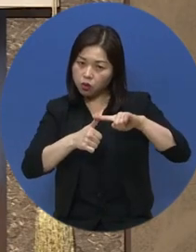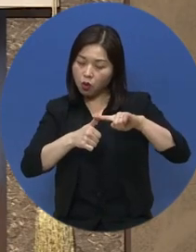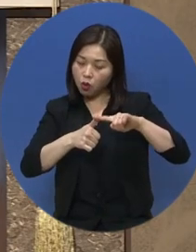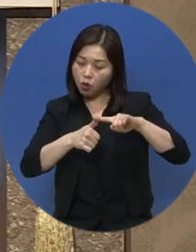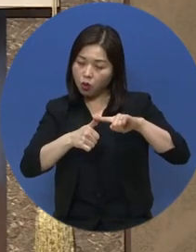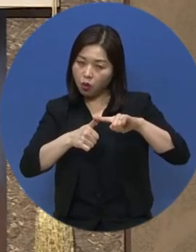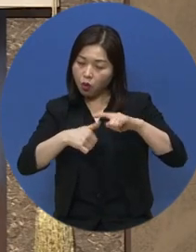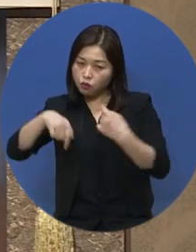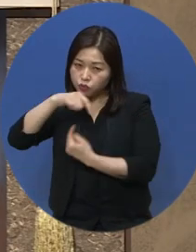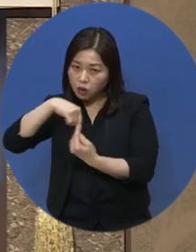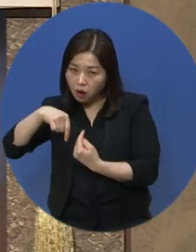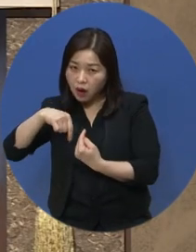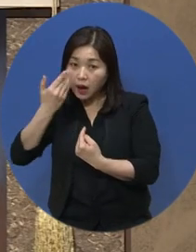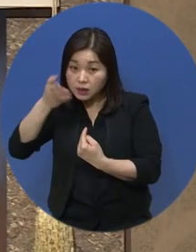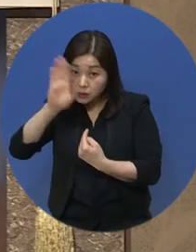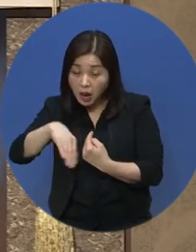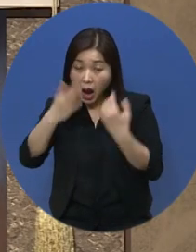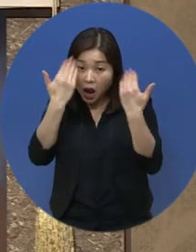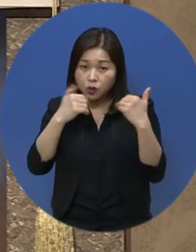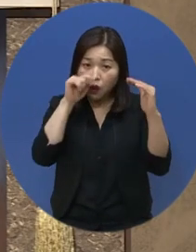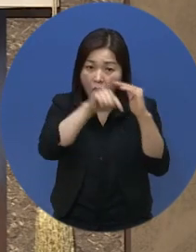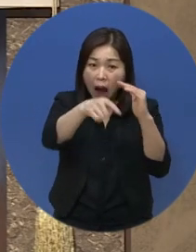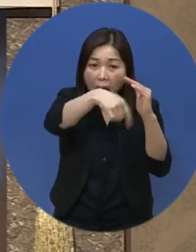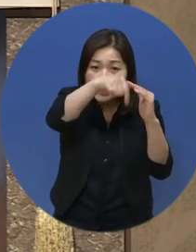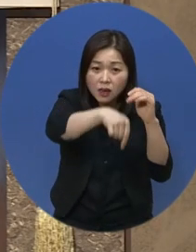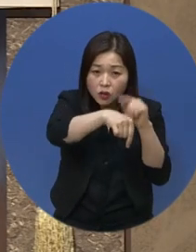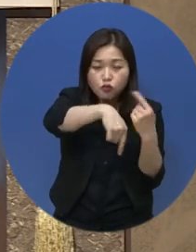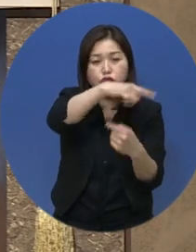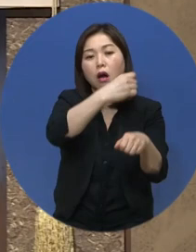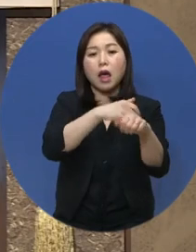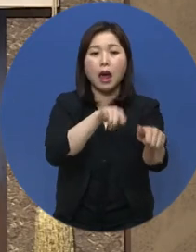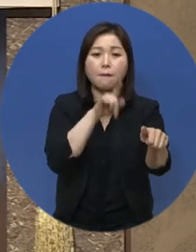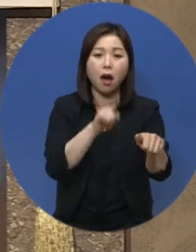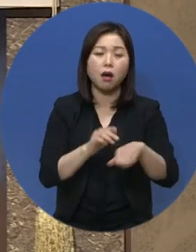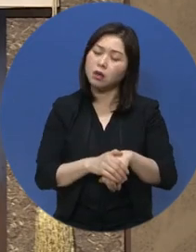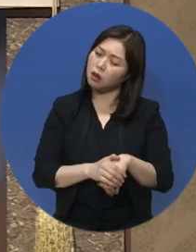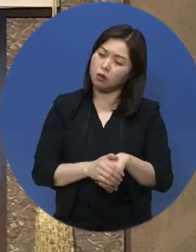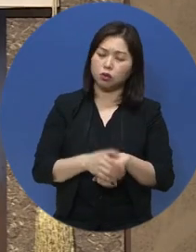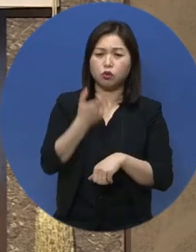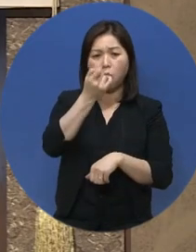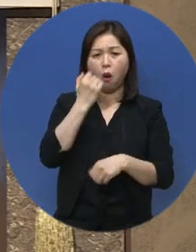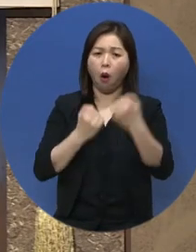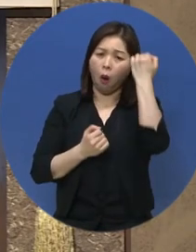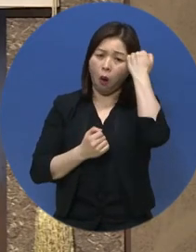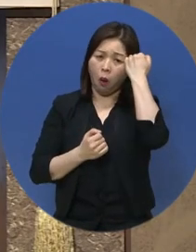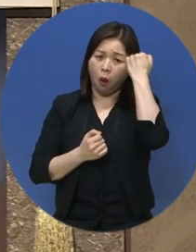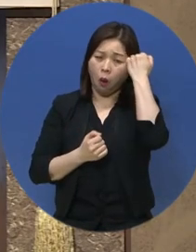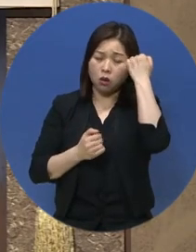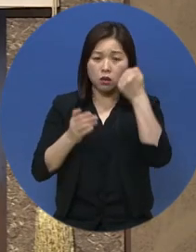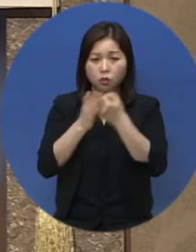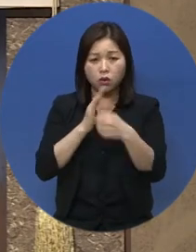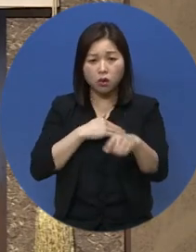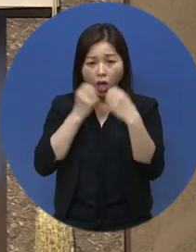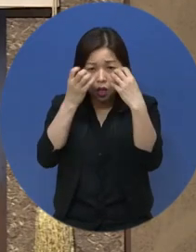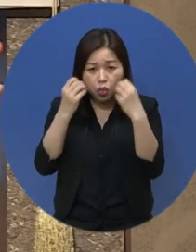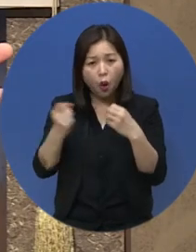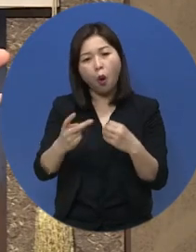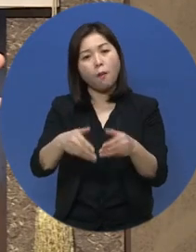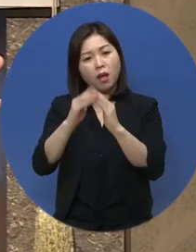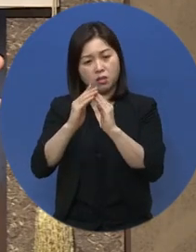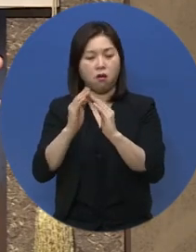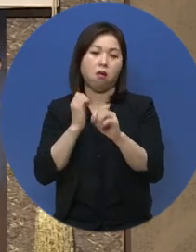하라. 굉장히 복잡하죠. 복잡한데요. 예, 저도 복잡해요. 그래서 이런 걸 또 만들어서 네. 학부모들에게